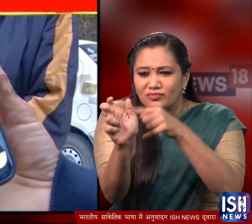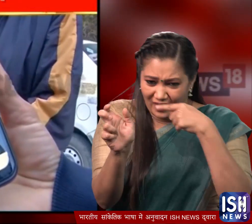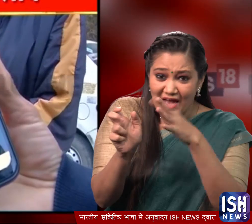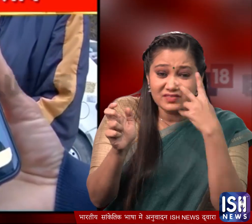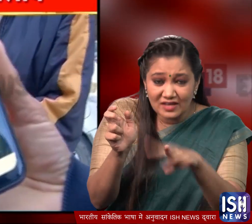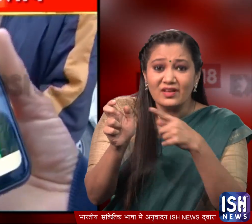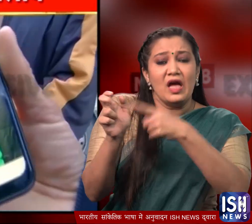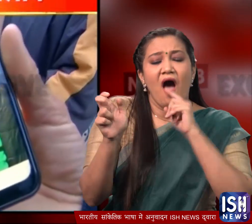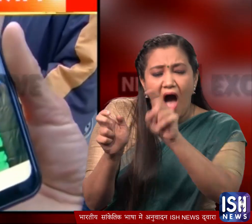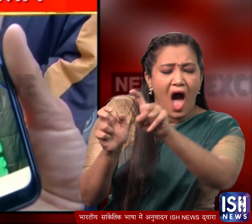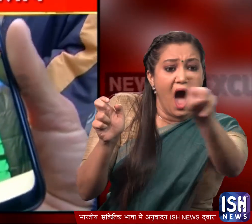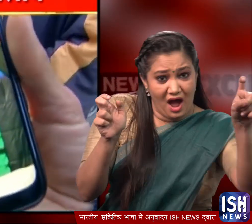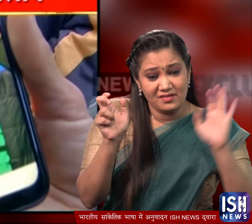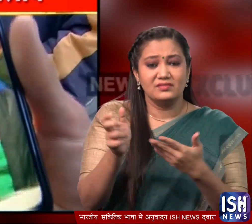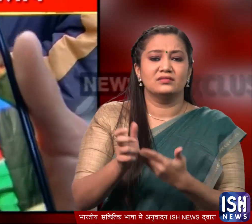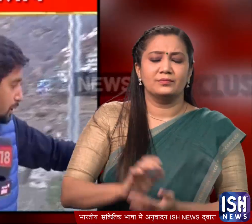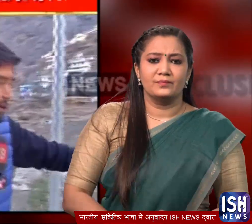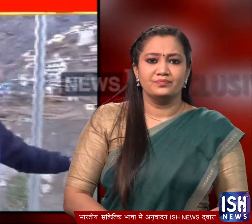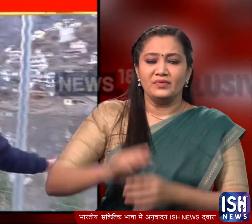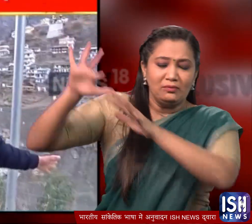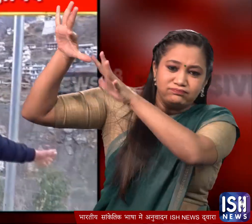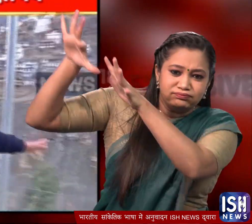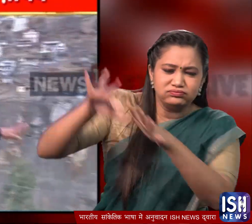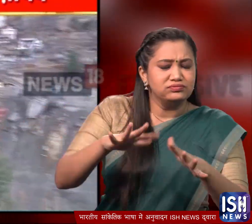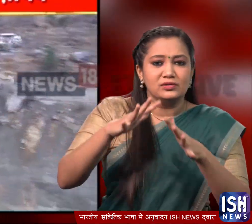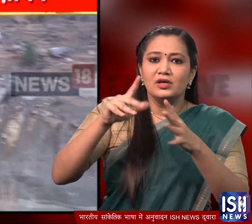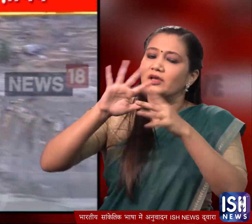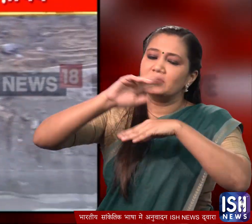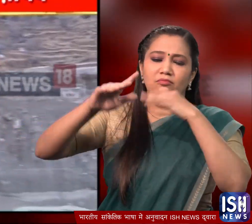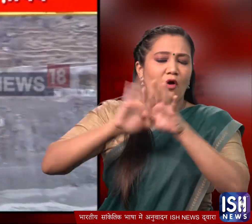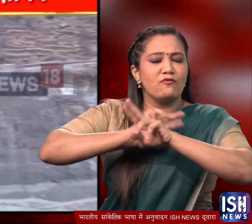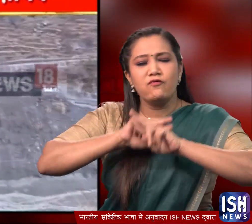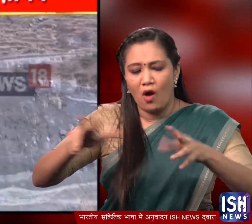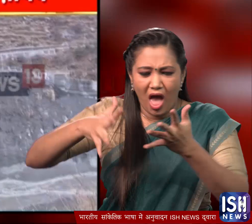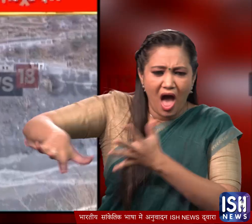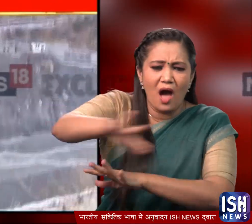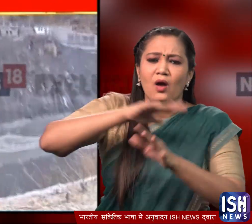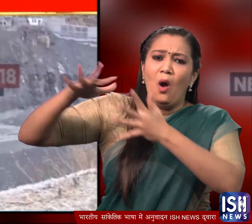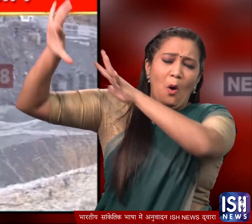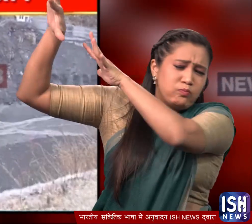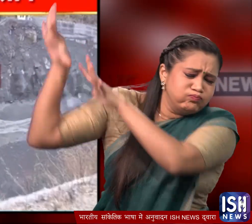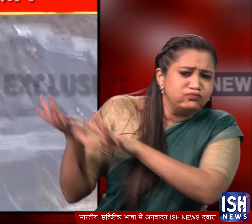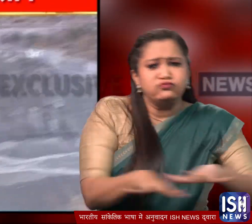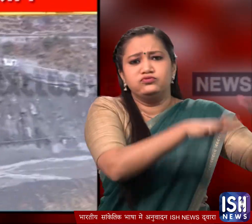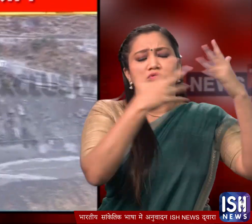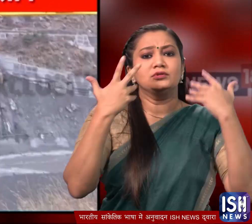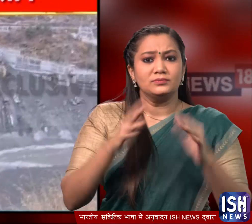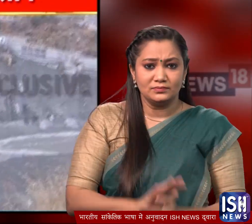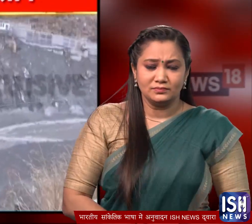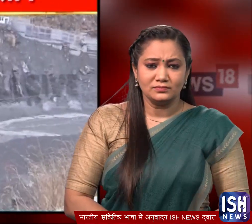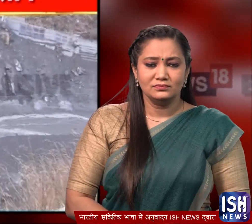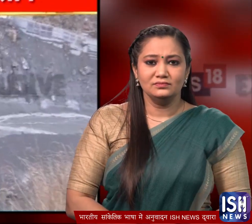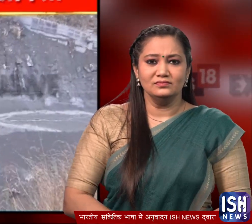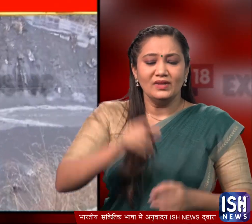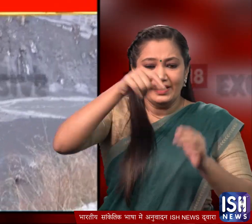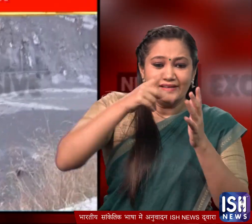की तस्वीर दिखाकर पता पूछने की कोशिश में लगे हैं। मलबा नीचे आया तो सब अपने साथ बहा कर लेकर चला गया। जैसा कि यहाँ के लोगों ने बताया, महिलाओं